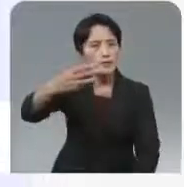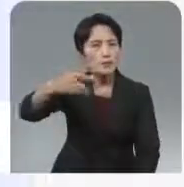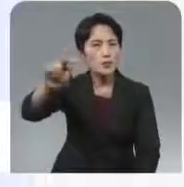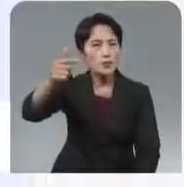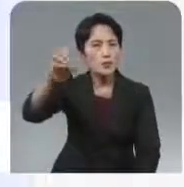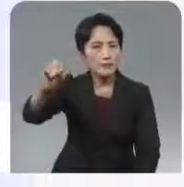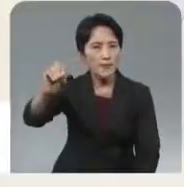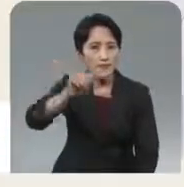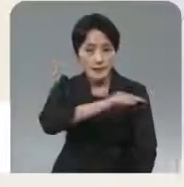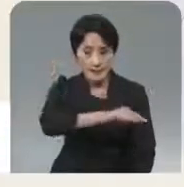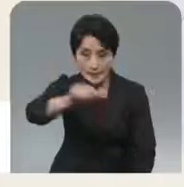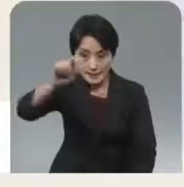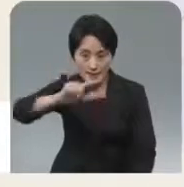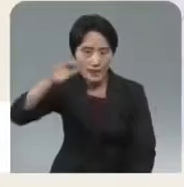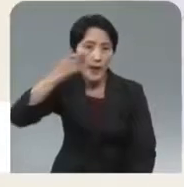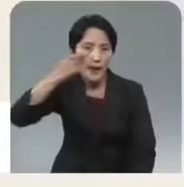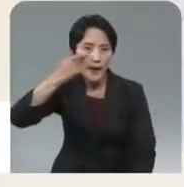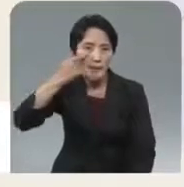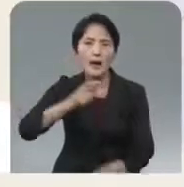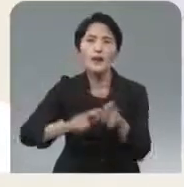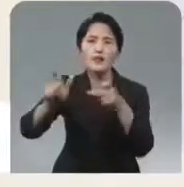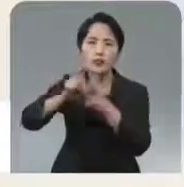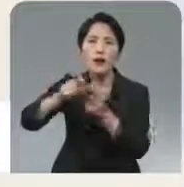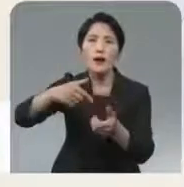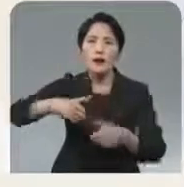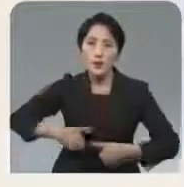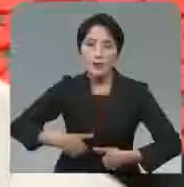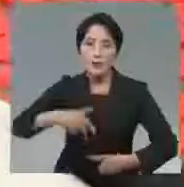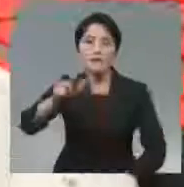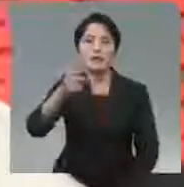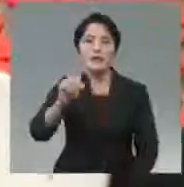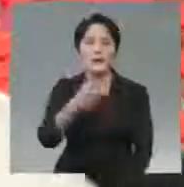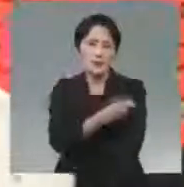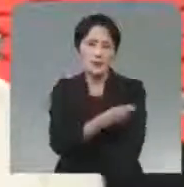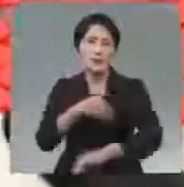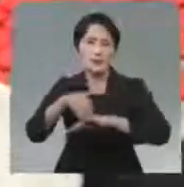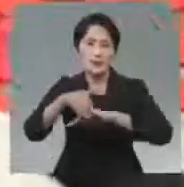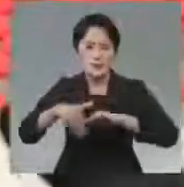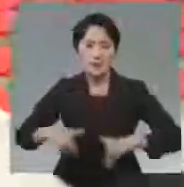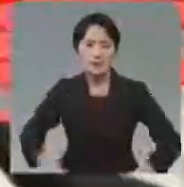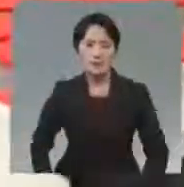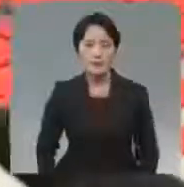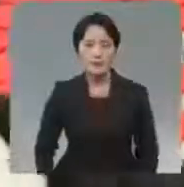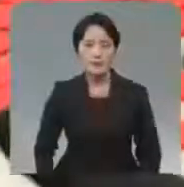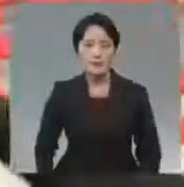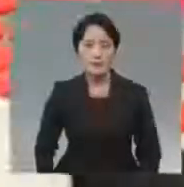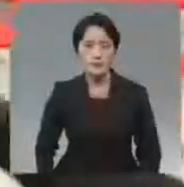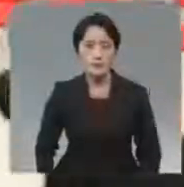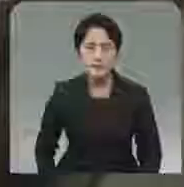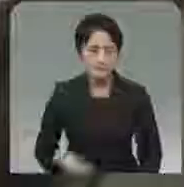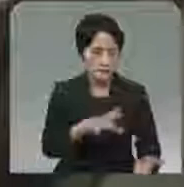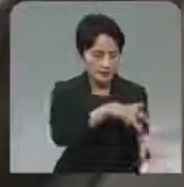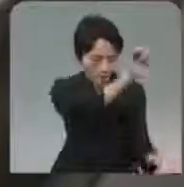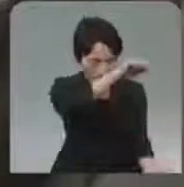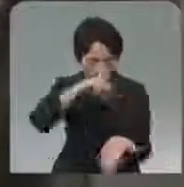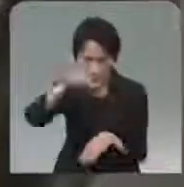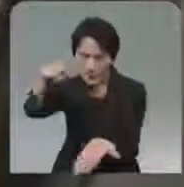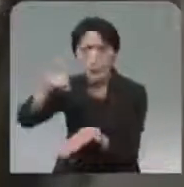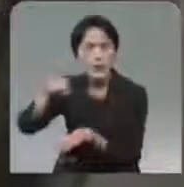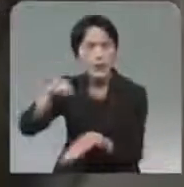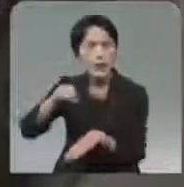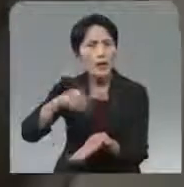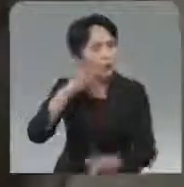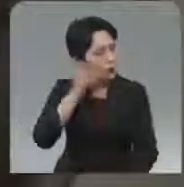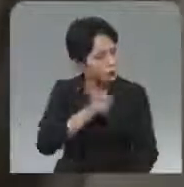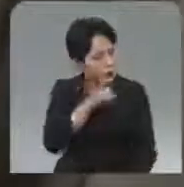70% à savoir 36 millions d'habitants avant ce choc pour atteindre cet objectif 7 millions de personnes doivent recevoir